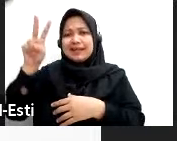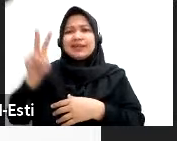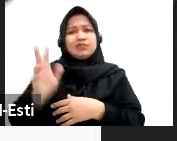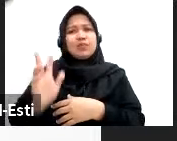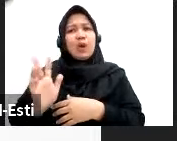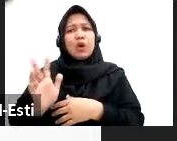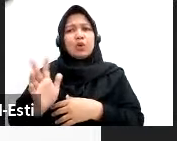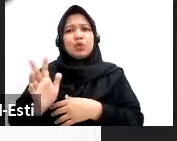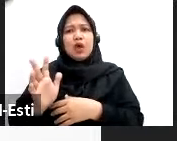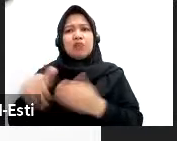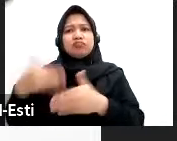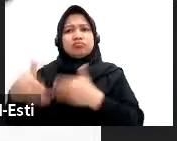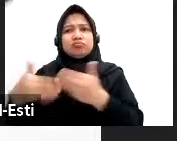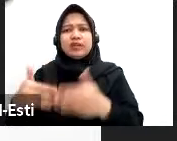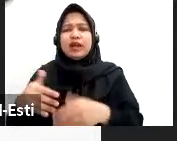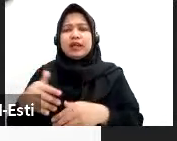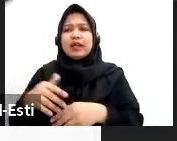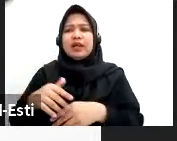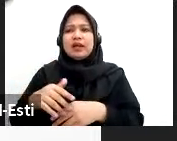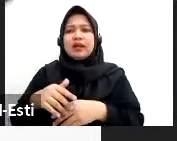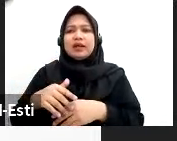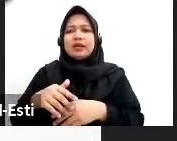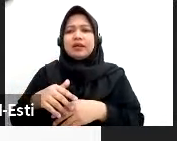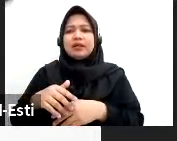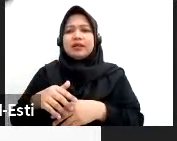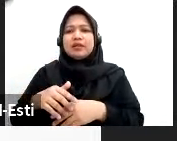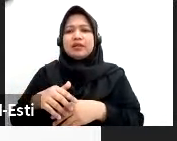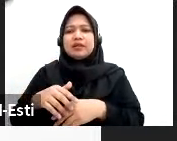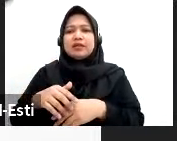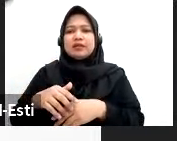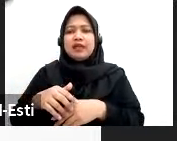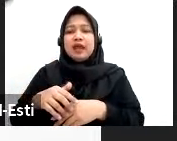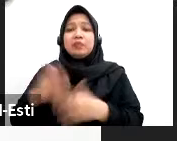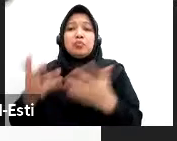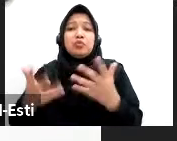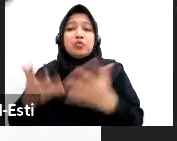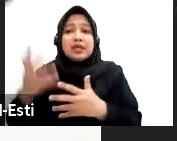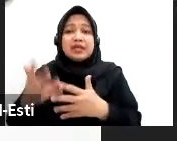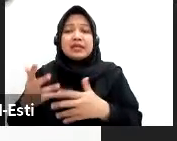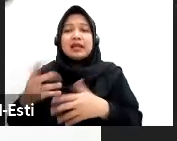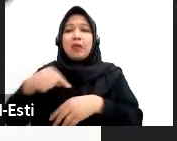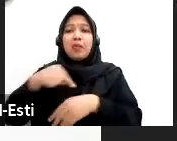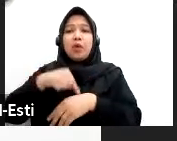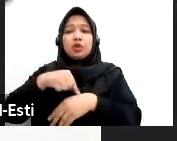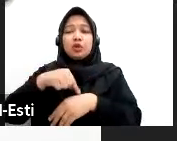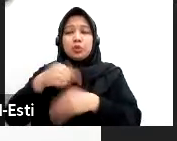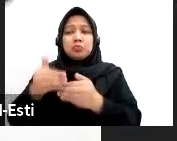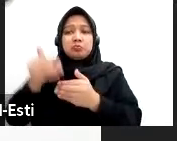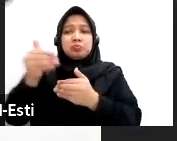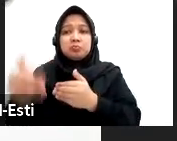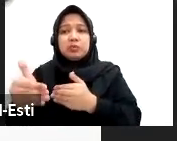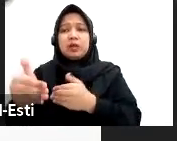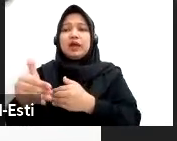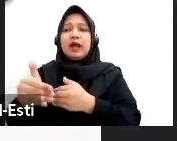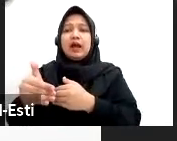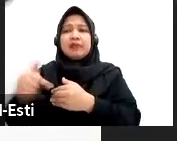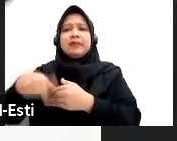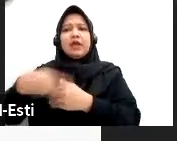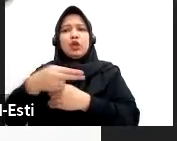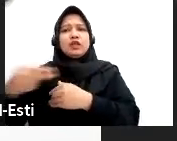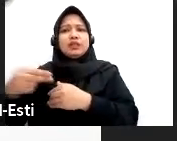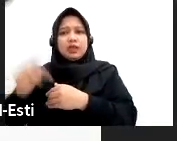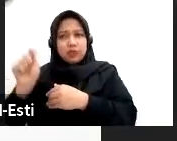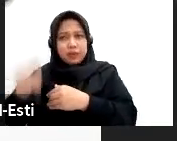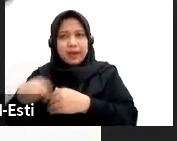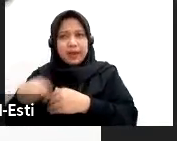membutuhkan waktu lama itu akan mengalir juga ke Indonesia mau tidak mau nah